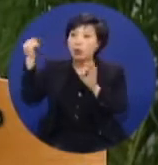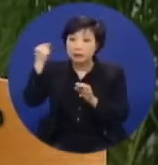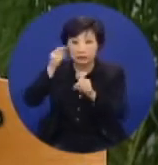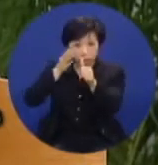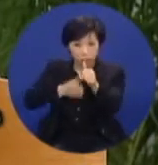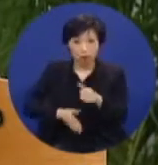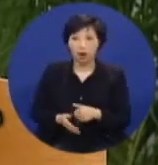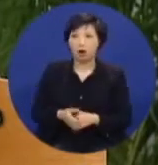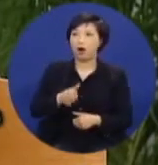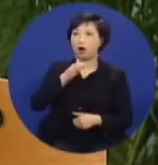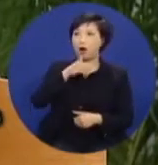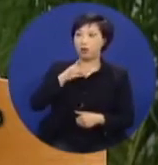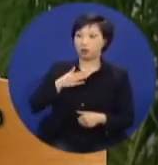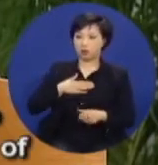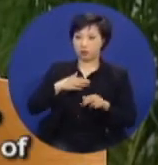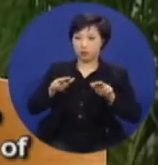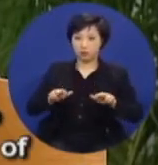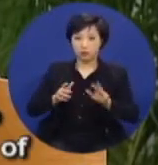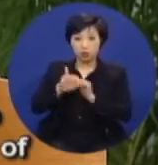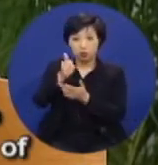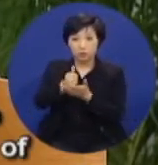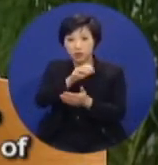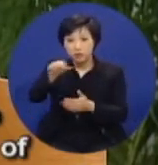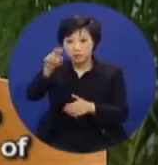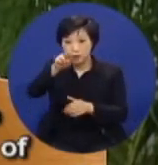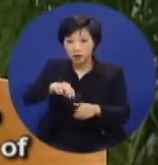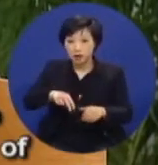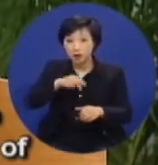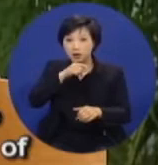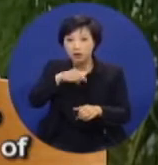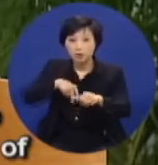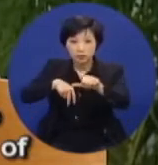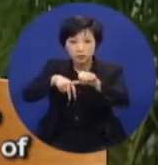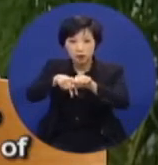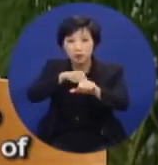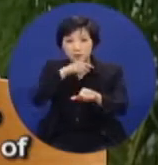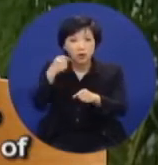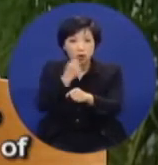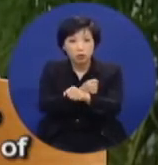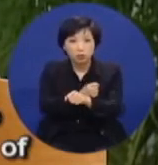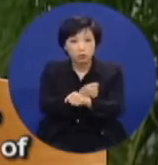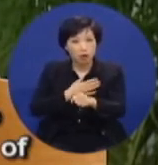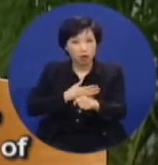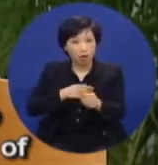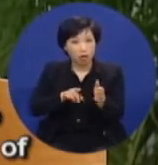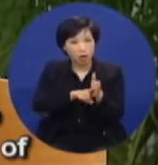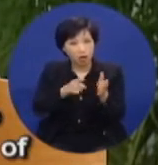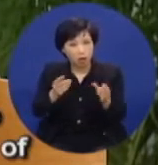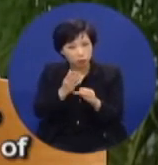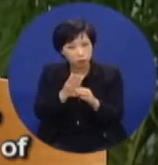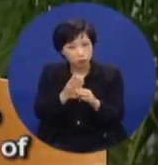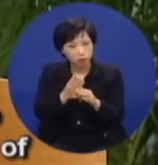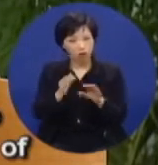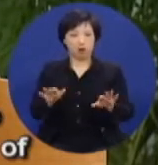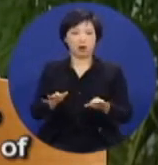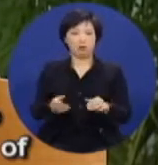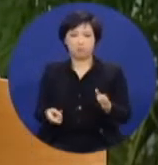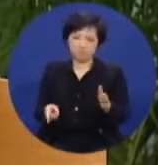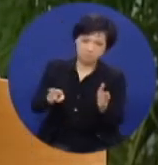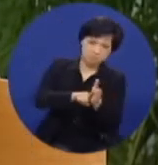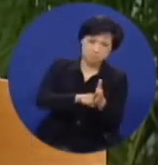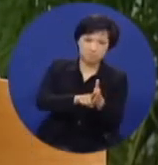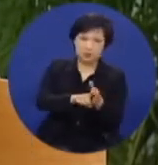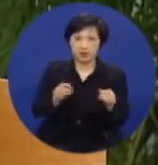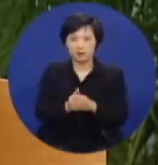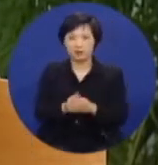내가 지금 예수의 십자가에 피 곡물을 이탈하고 있지 않냐 빨리 피해